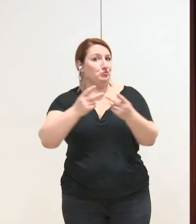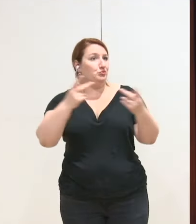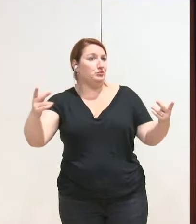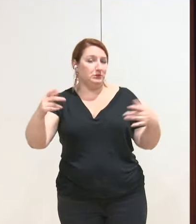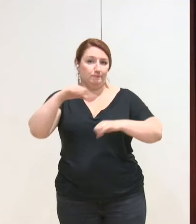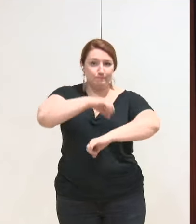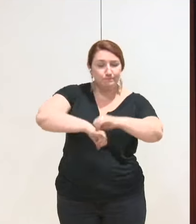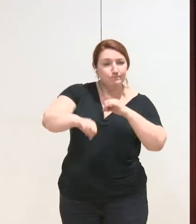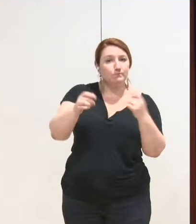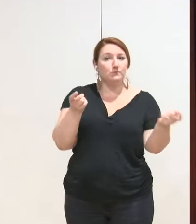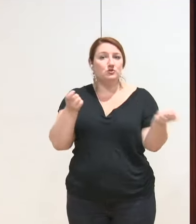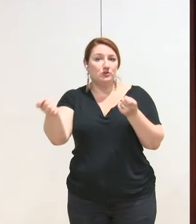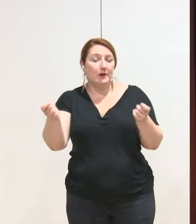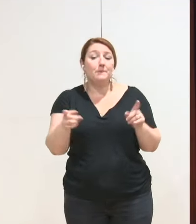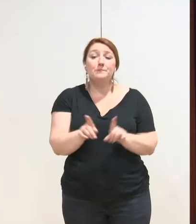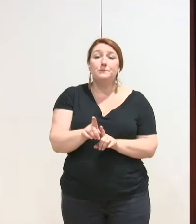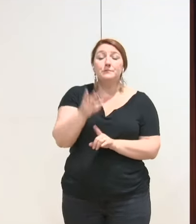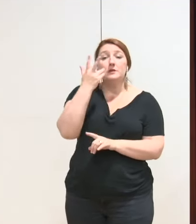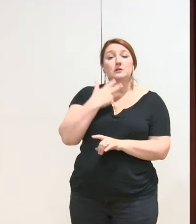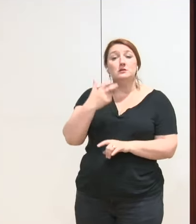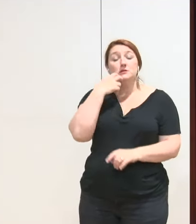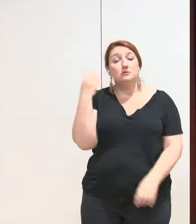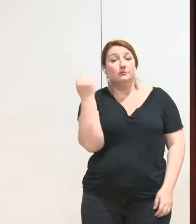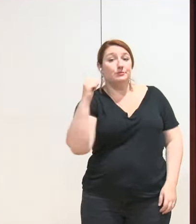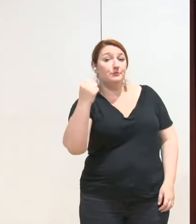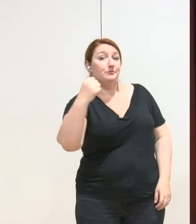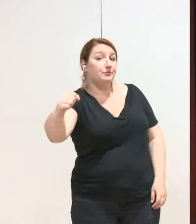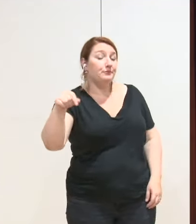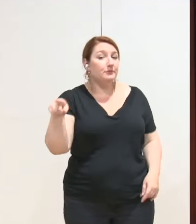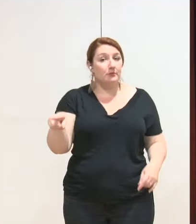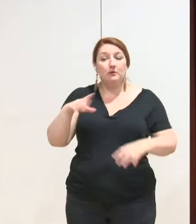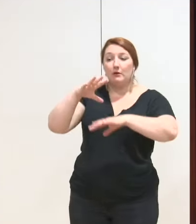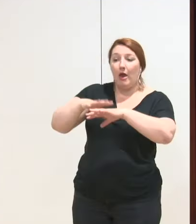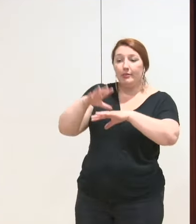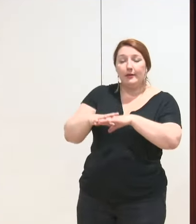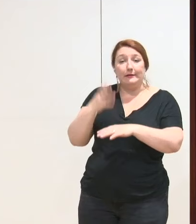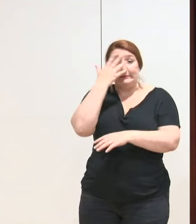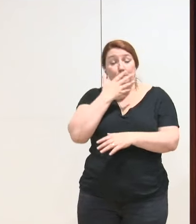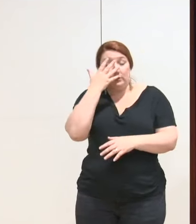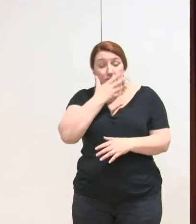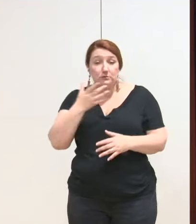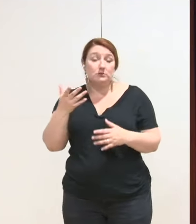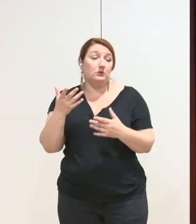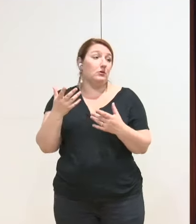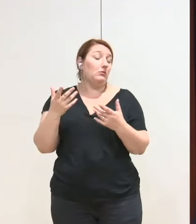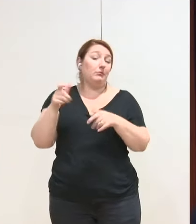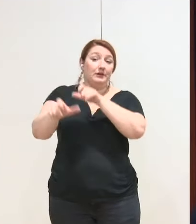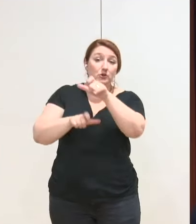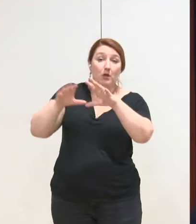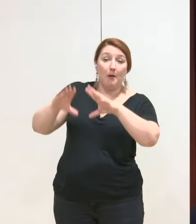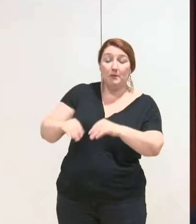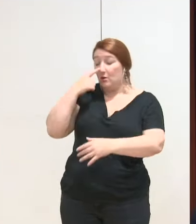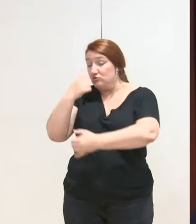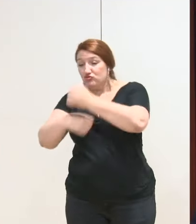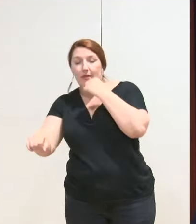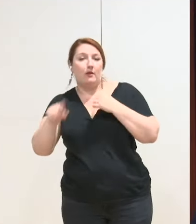nécessaire et possible toutes les incivilités qui pourrissent la vie d'un quartier et de ses habitants pourtu dire que vous